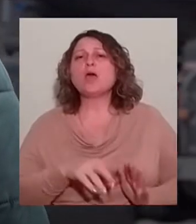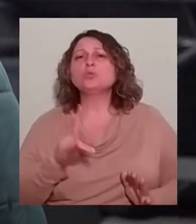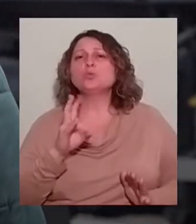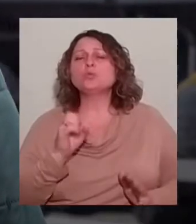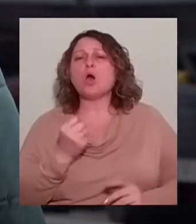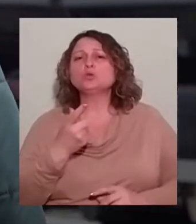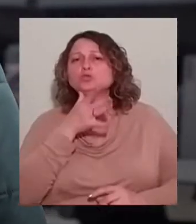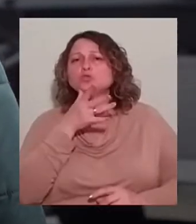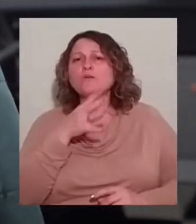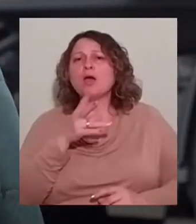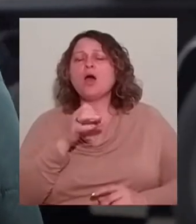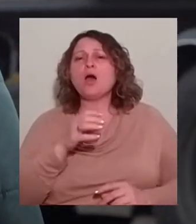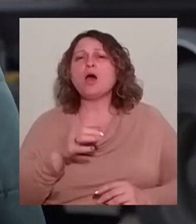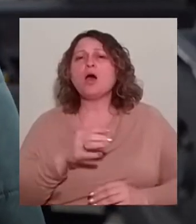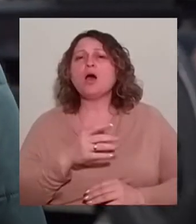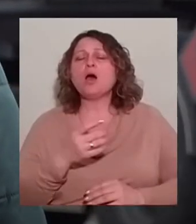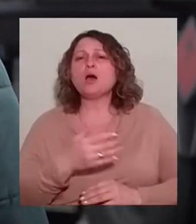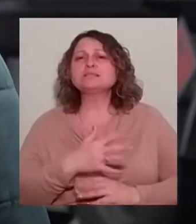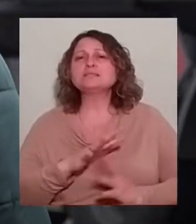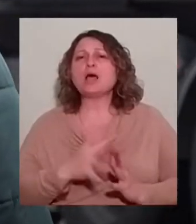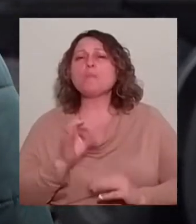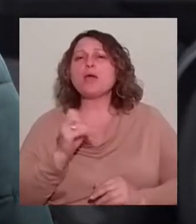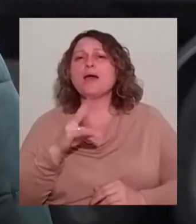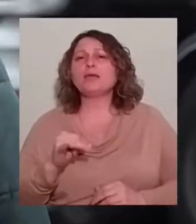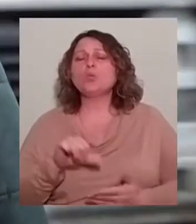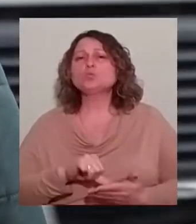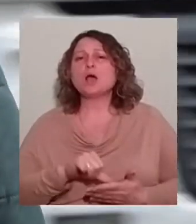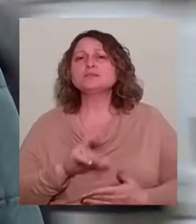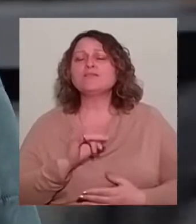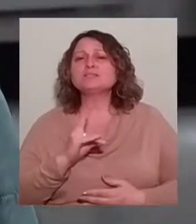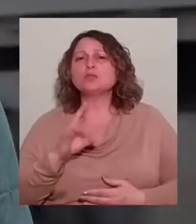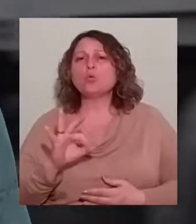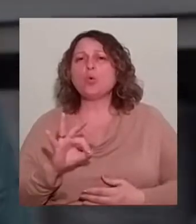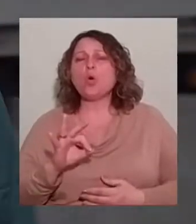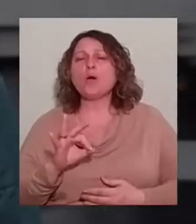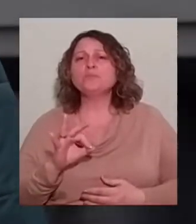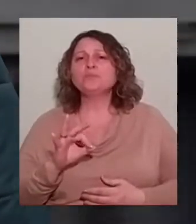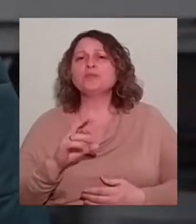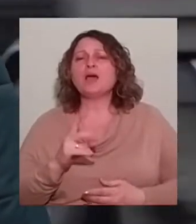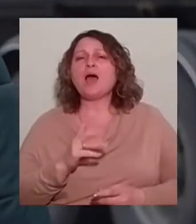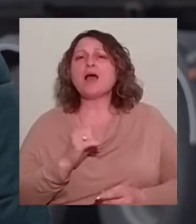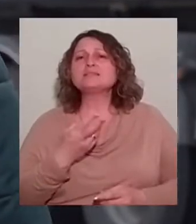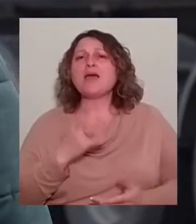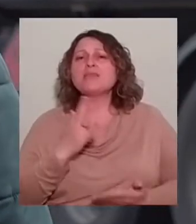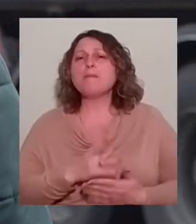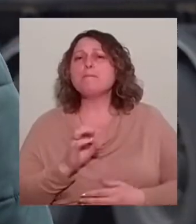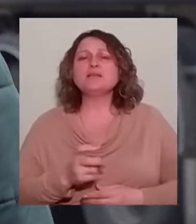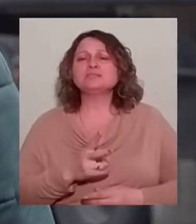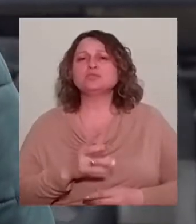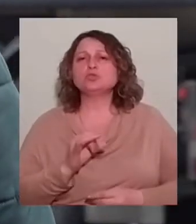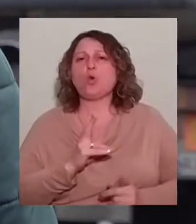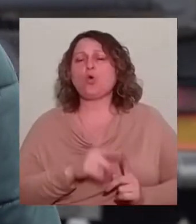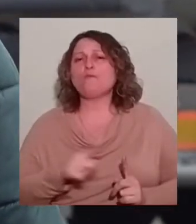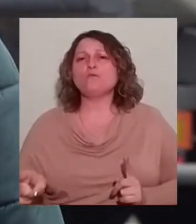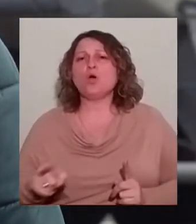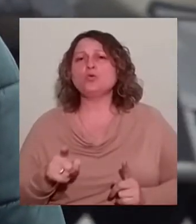у селі Маяки. За словами учасника мітингу Сергія Івасенка, акція є безстроковою. Каже, якщо вимоги рибалок не